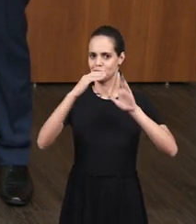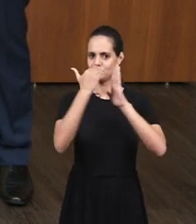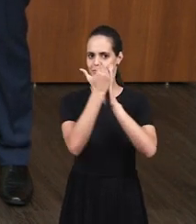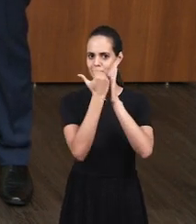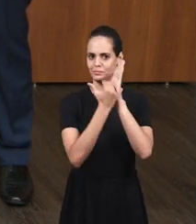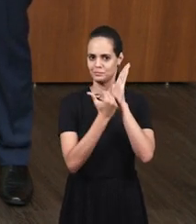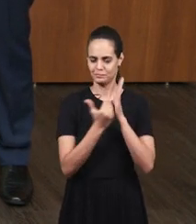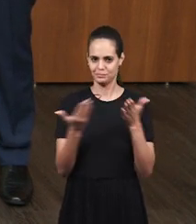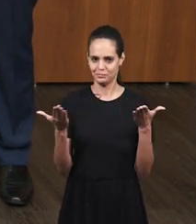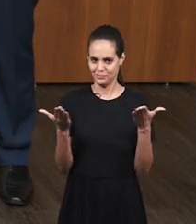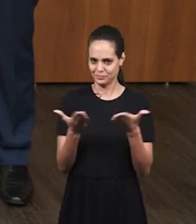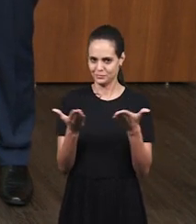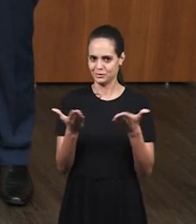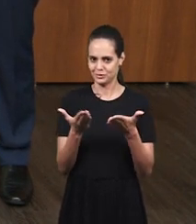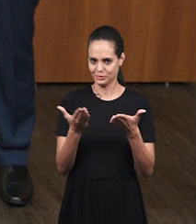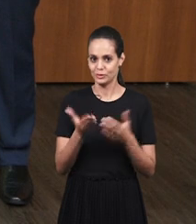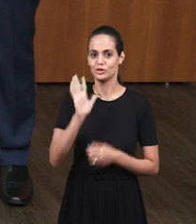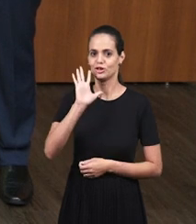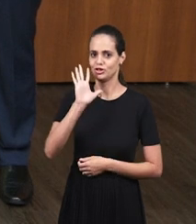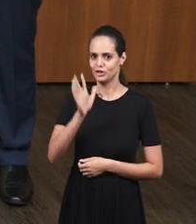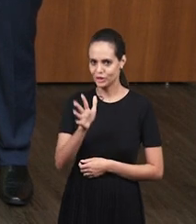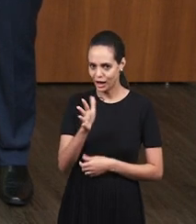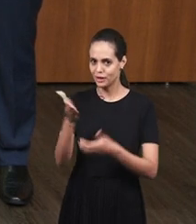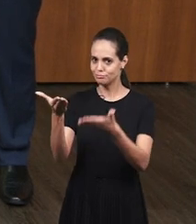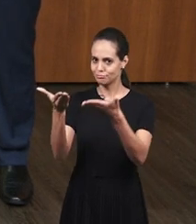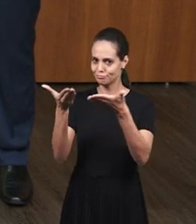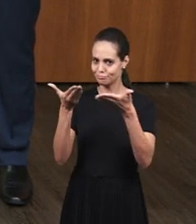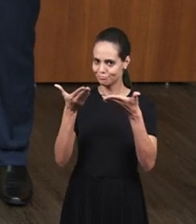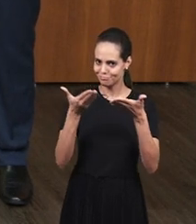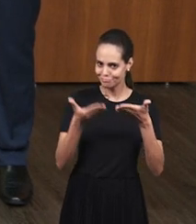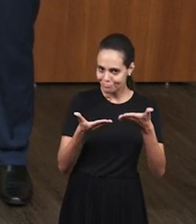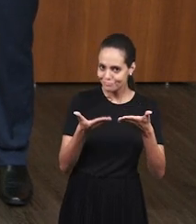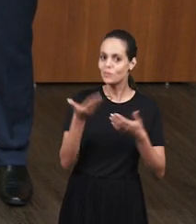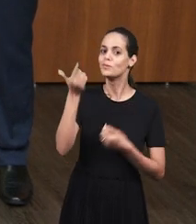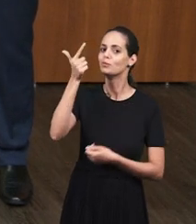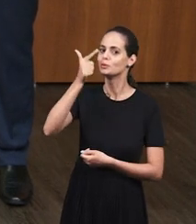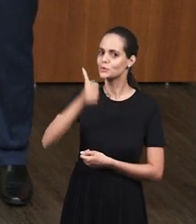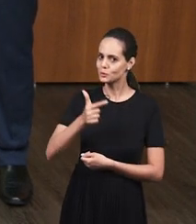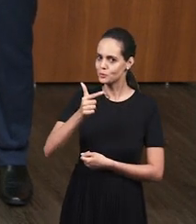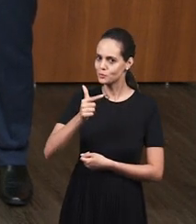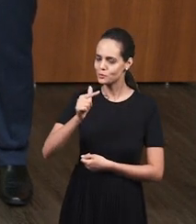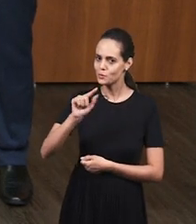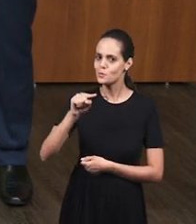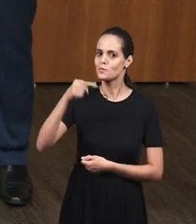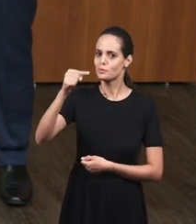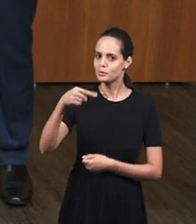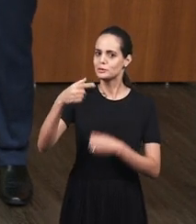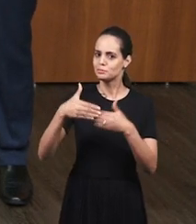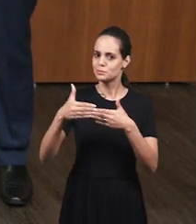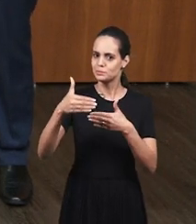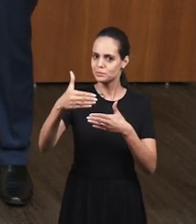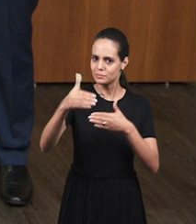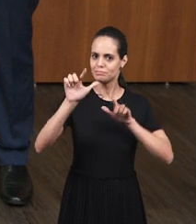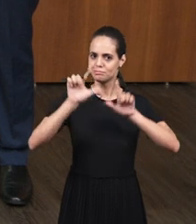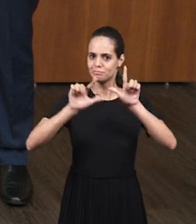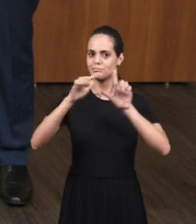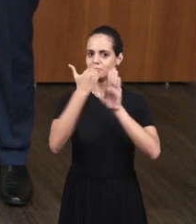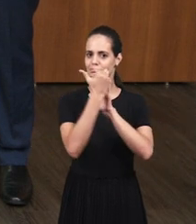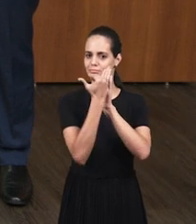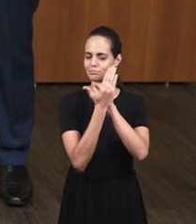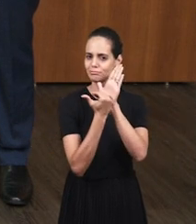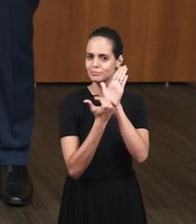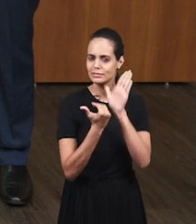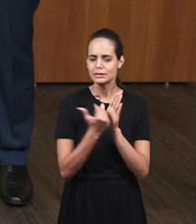Jésus. Nous remercions le pasteur Jodeti pour sa participation dans le tableau d'aujourd'hui.